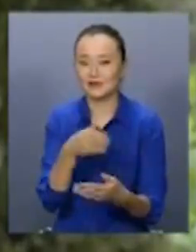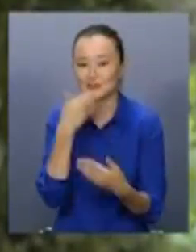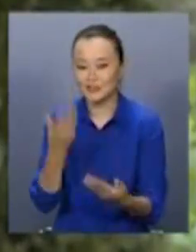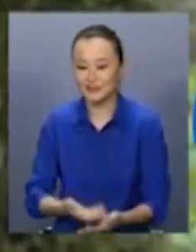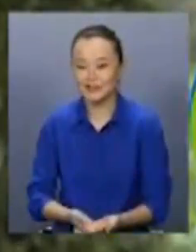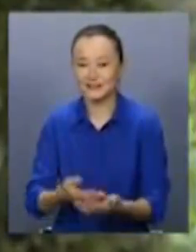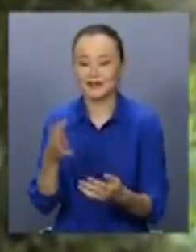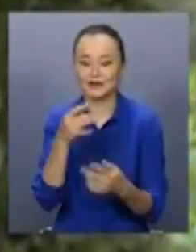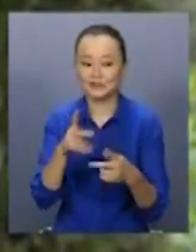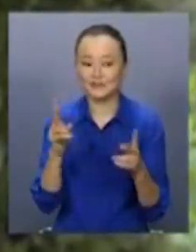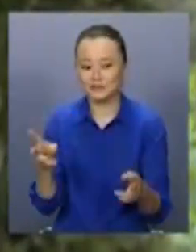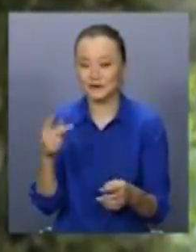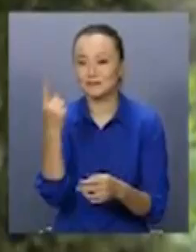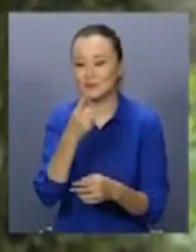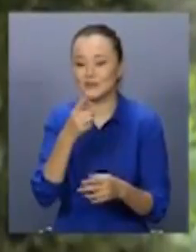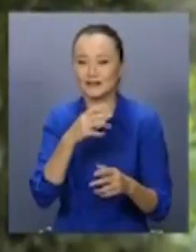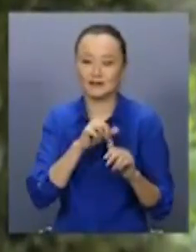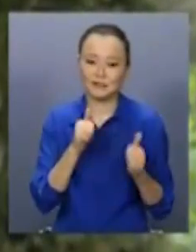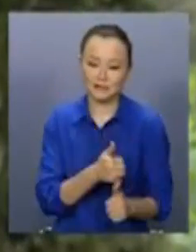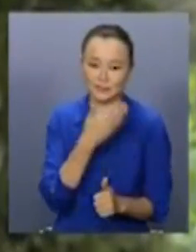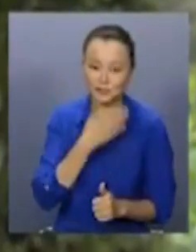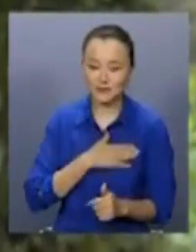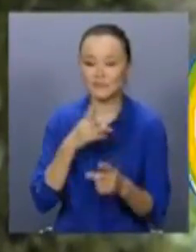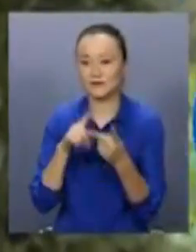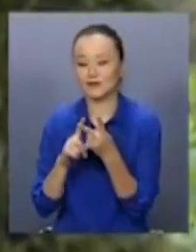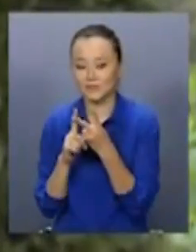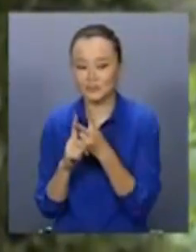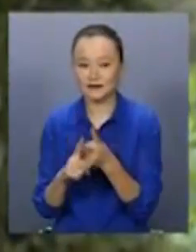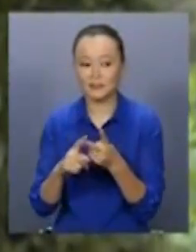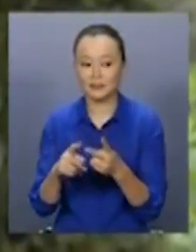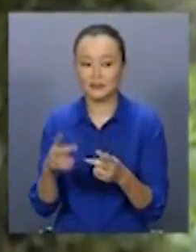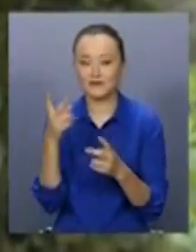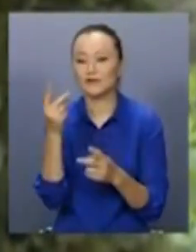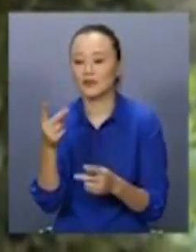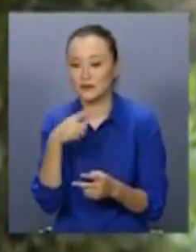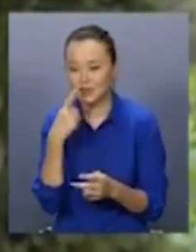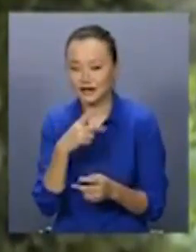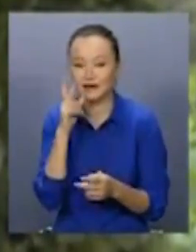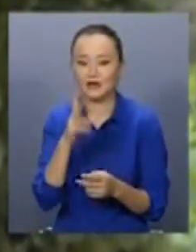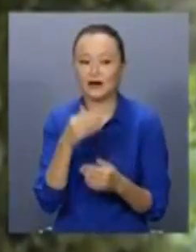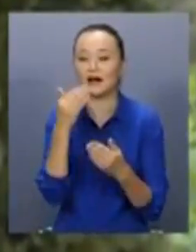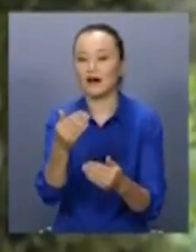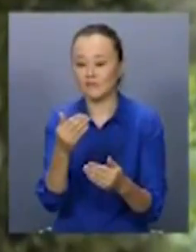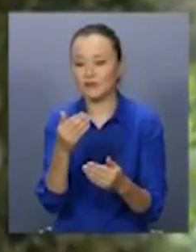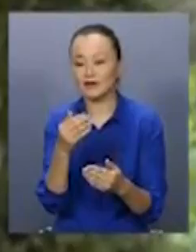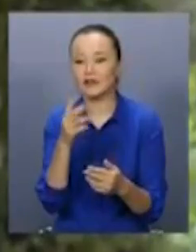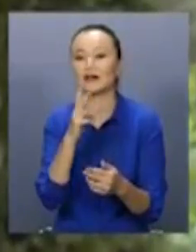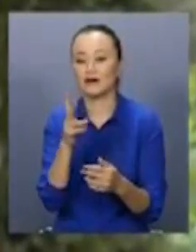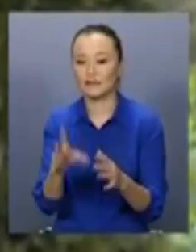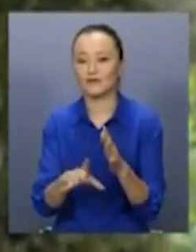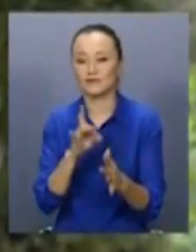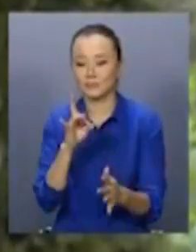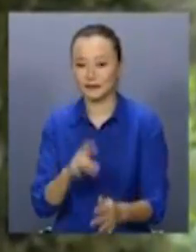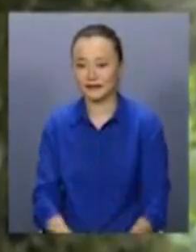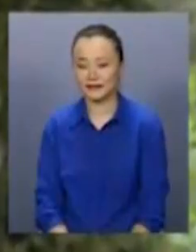Біреулер алғашқы махаббатын таңдаса, енді бірі екіншісін дейді. Ал сізше қайсы бірін таңдар